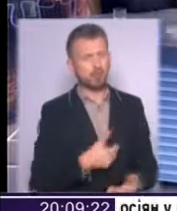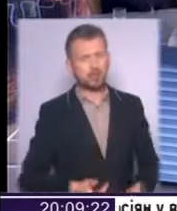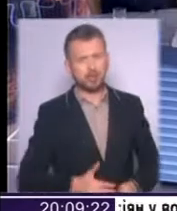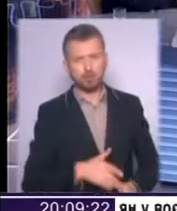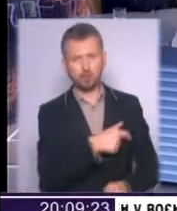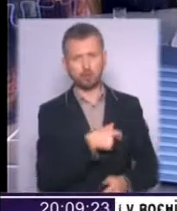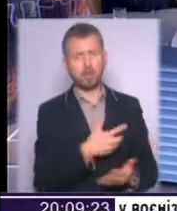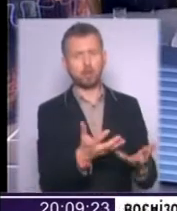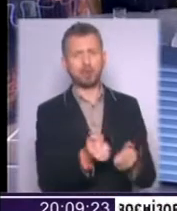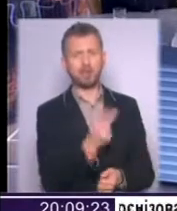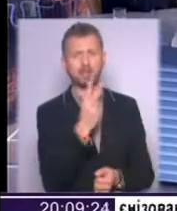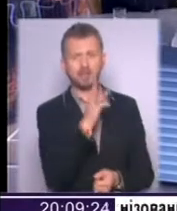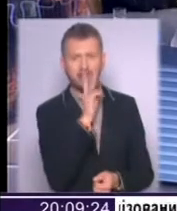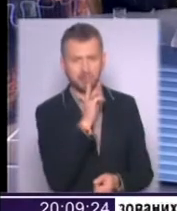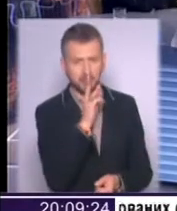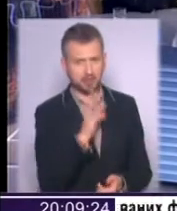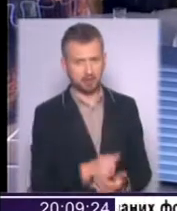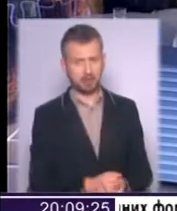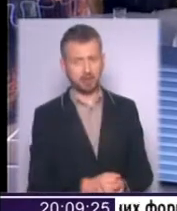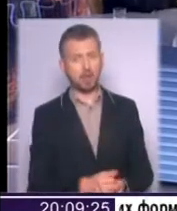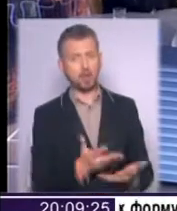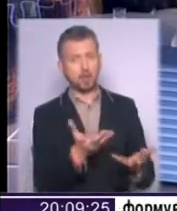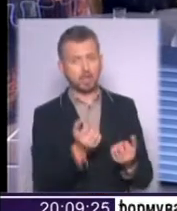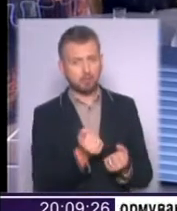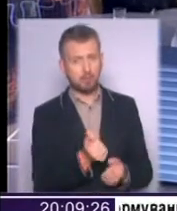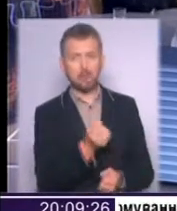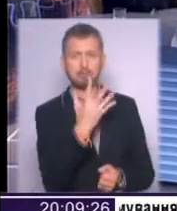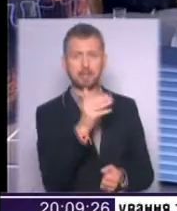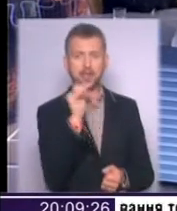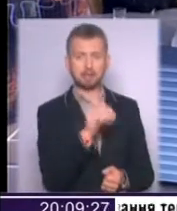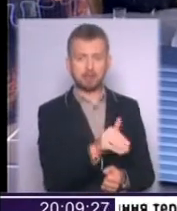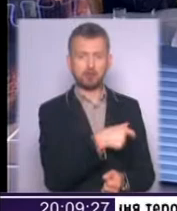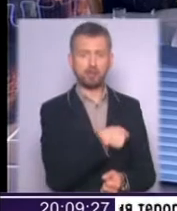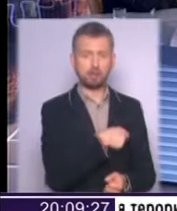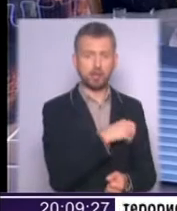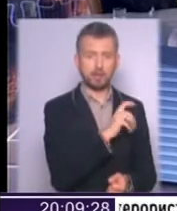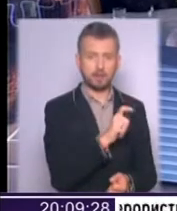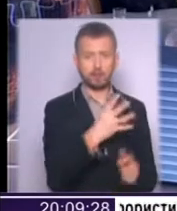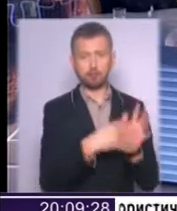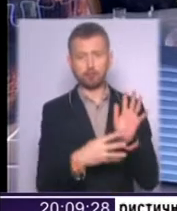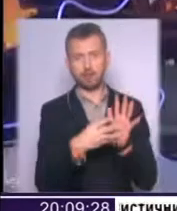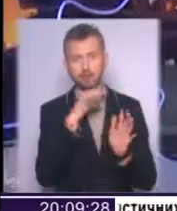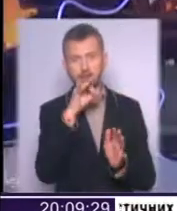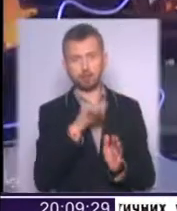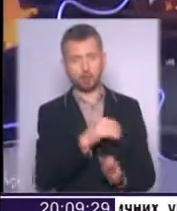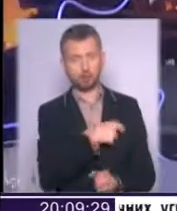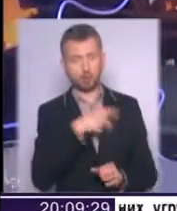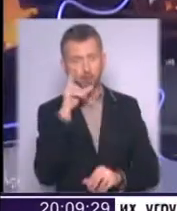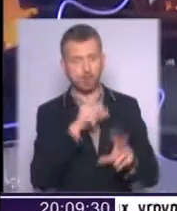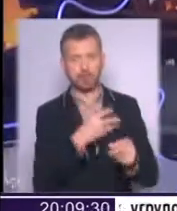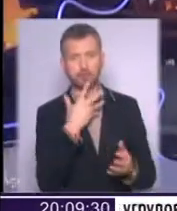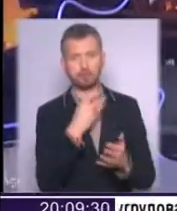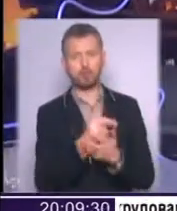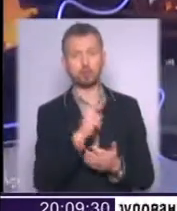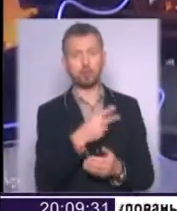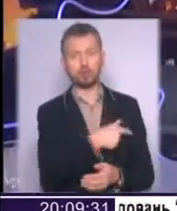отримує дві зарплатні отримують. 15 тисяч депутатських і 99% депутатів вважає це своєю другою зарплатою.